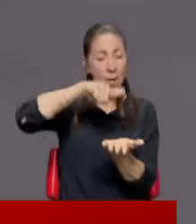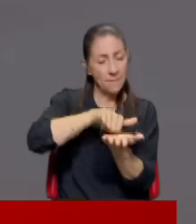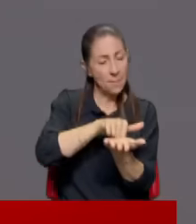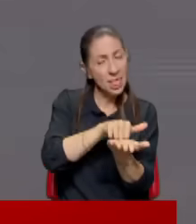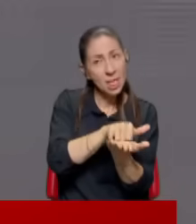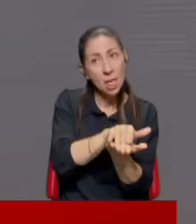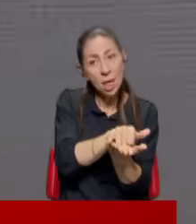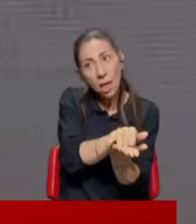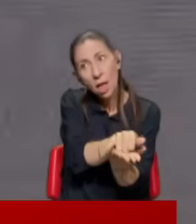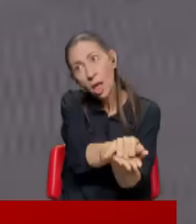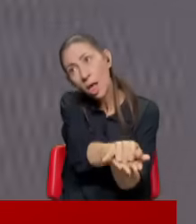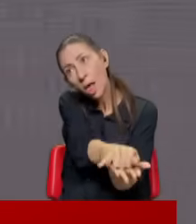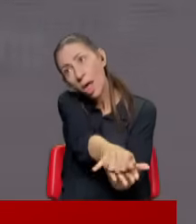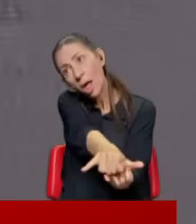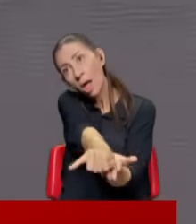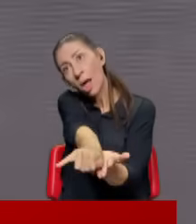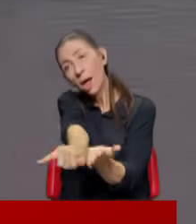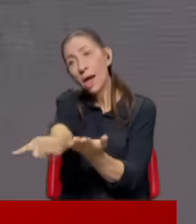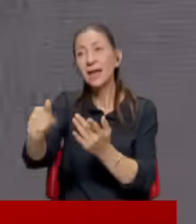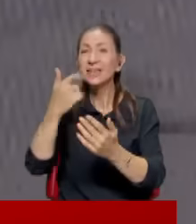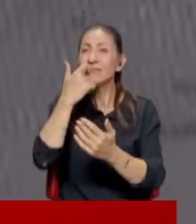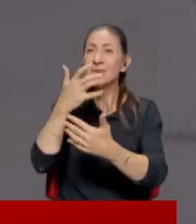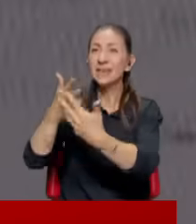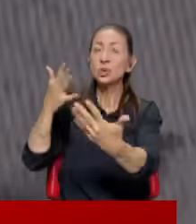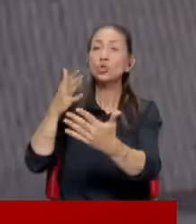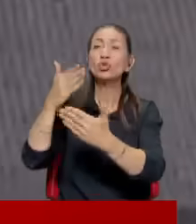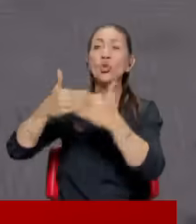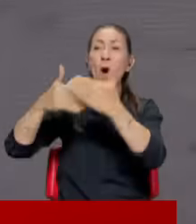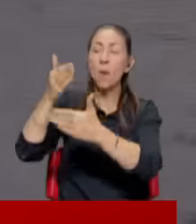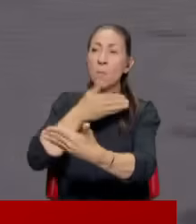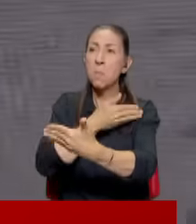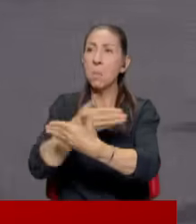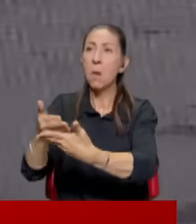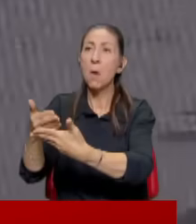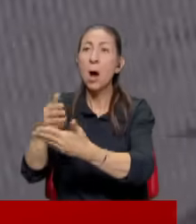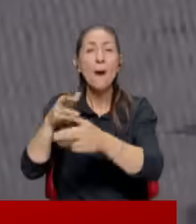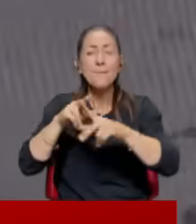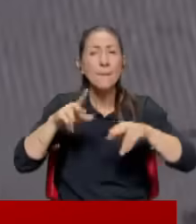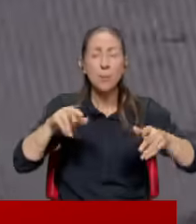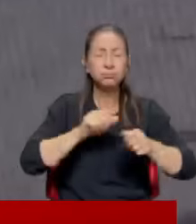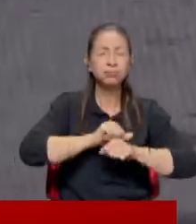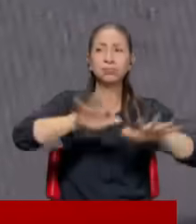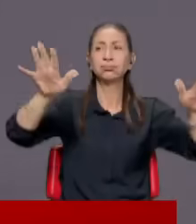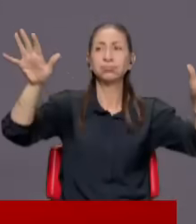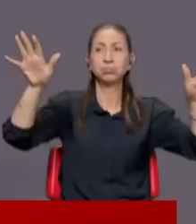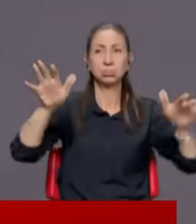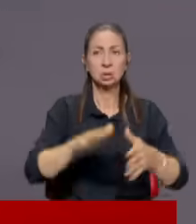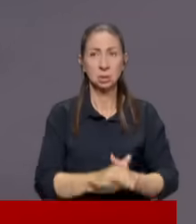indikten sonra pist dışına yöneldi. Sürüklenerek tel örgülere ve duvara çarptı. Uçaktan kopan parçalar etrafa